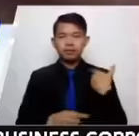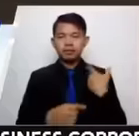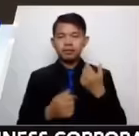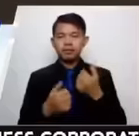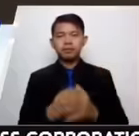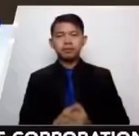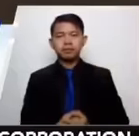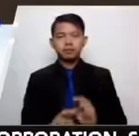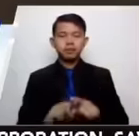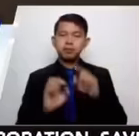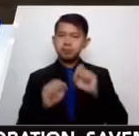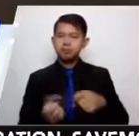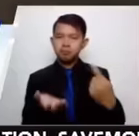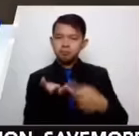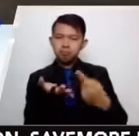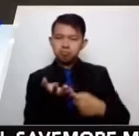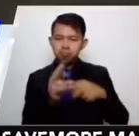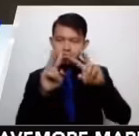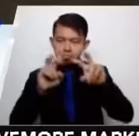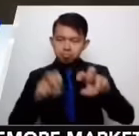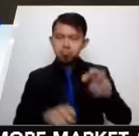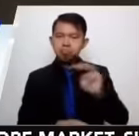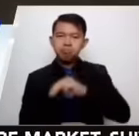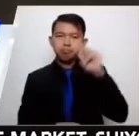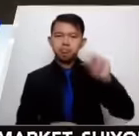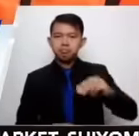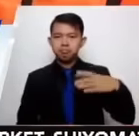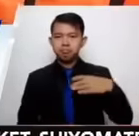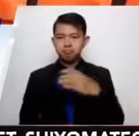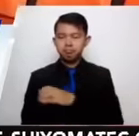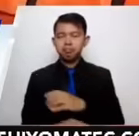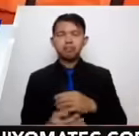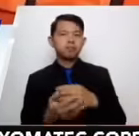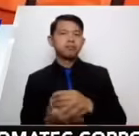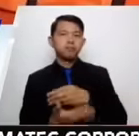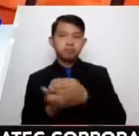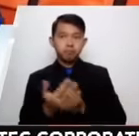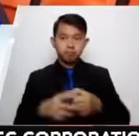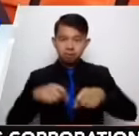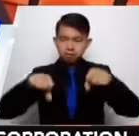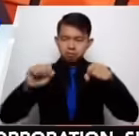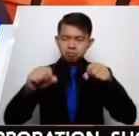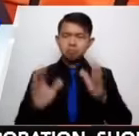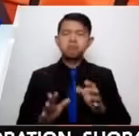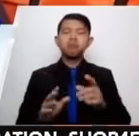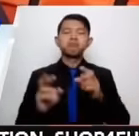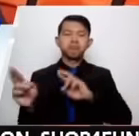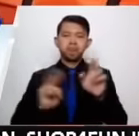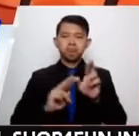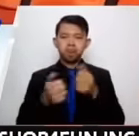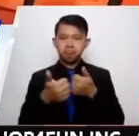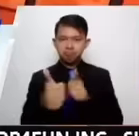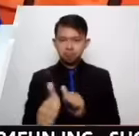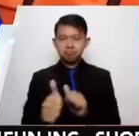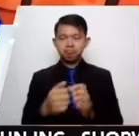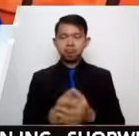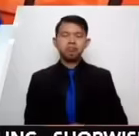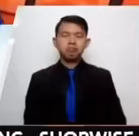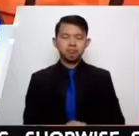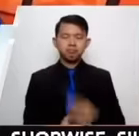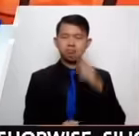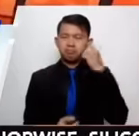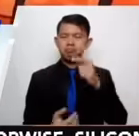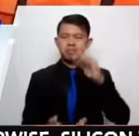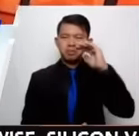Council. Handa rin daw sumunod ang mga rider na amin nakausap. Para pagkakaroon ng krimen, lalo na sa mga road rage, misa sa